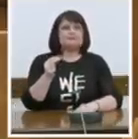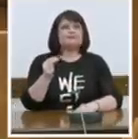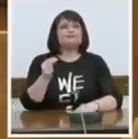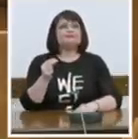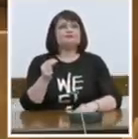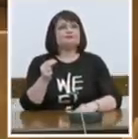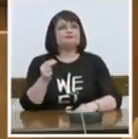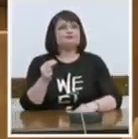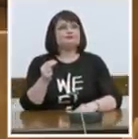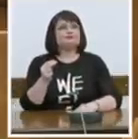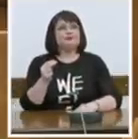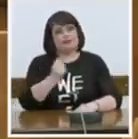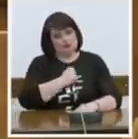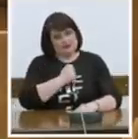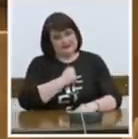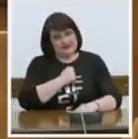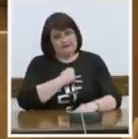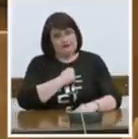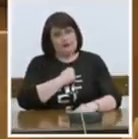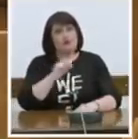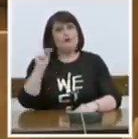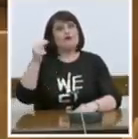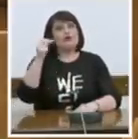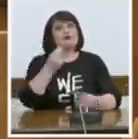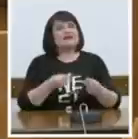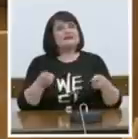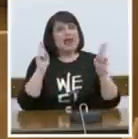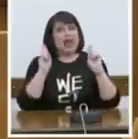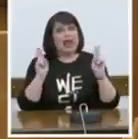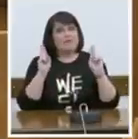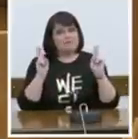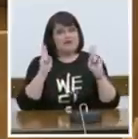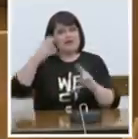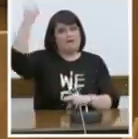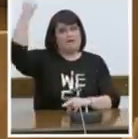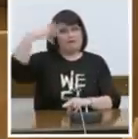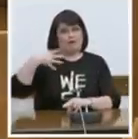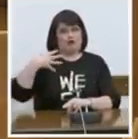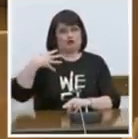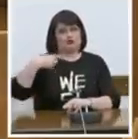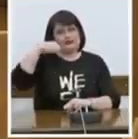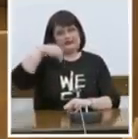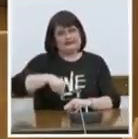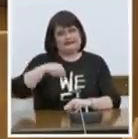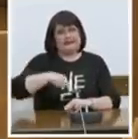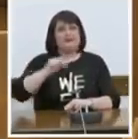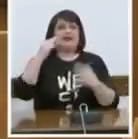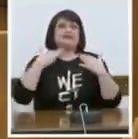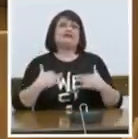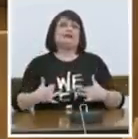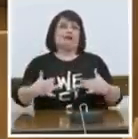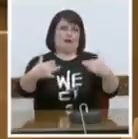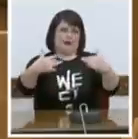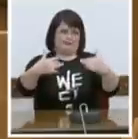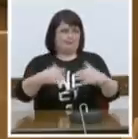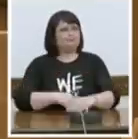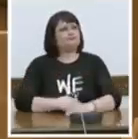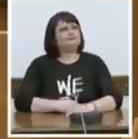αυτό πιστεύω, την ελπίδα και το φως στο σημερινό Κοινοβούλιο.